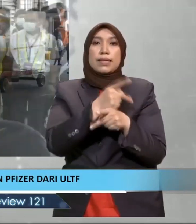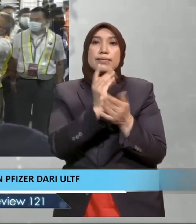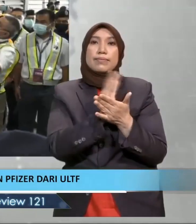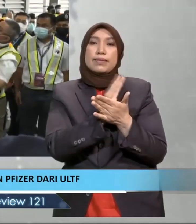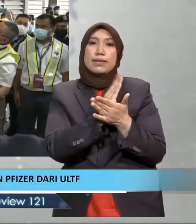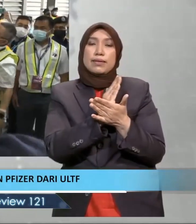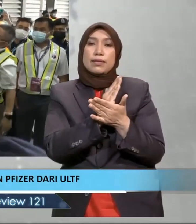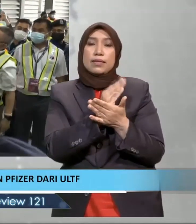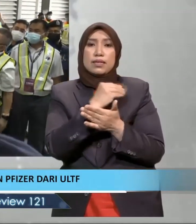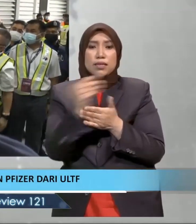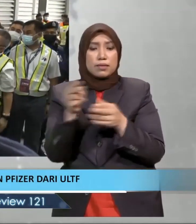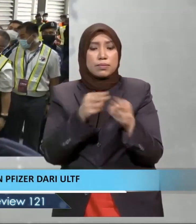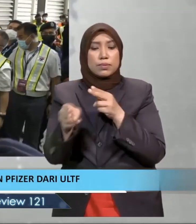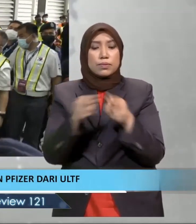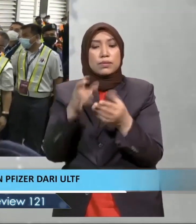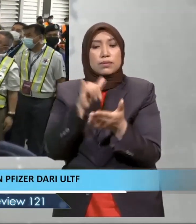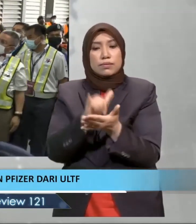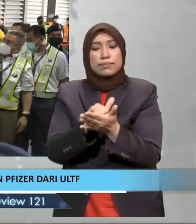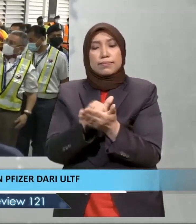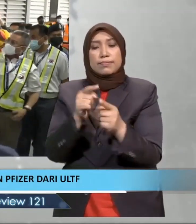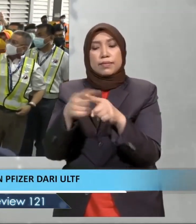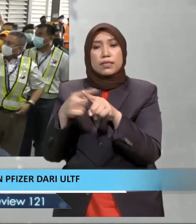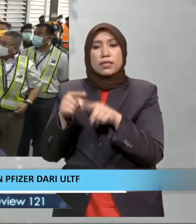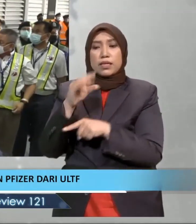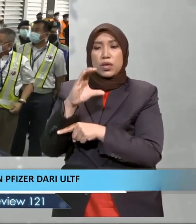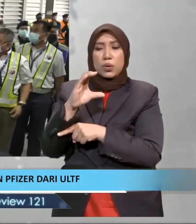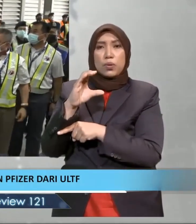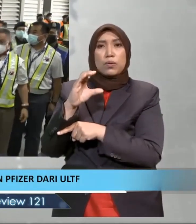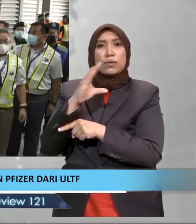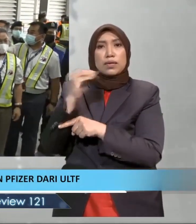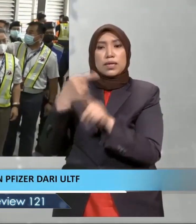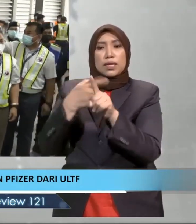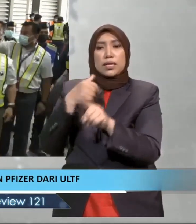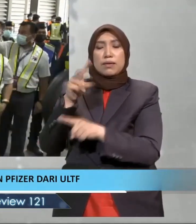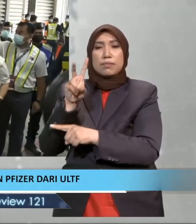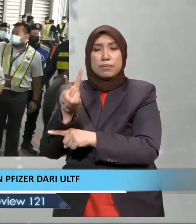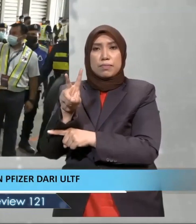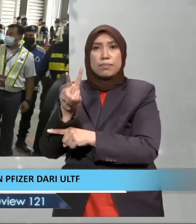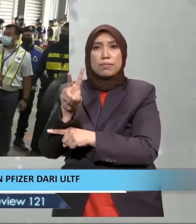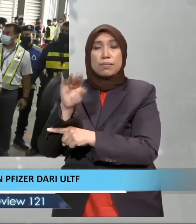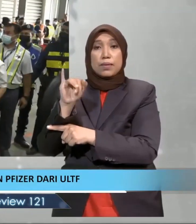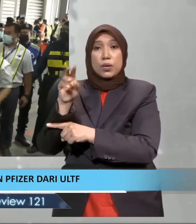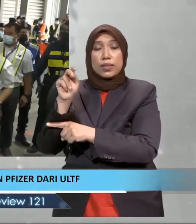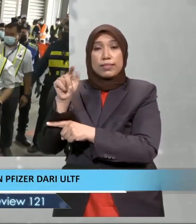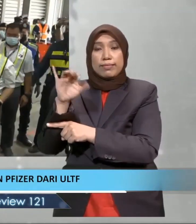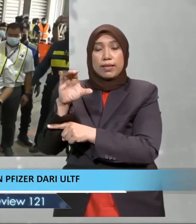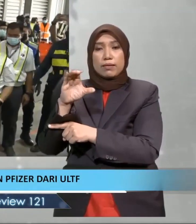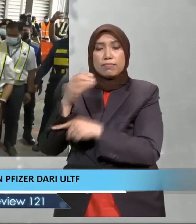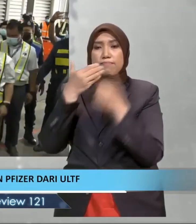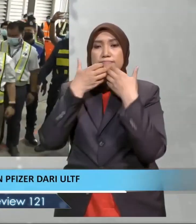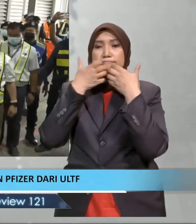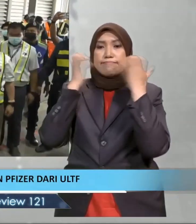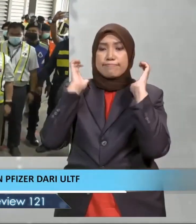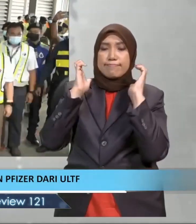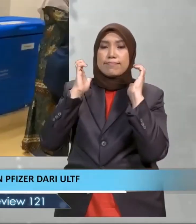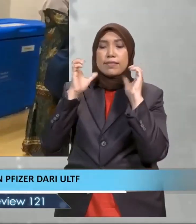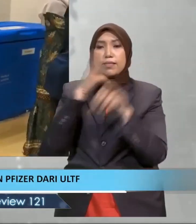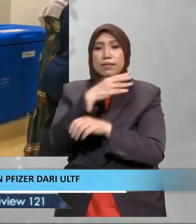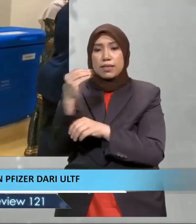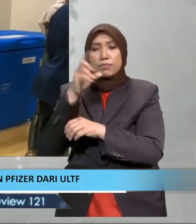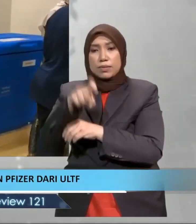sementara. Pengendalian vaksin jenis Comirnaty daripada Pfizer-BioNTech memerlukan kecekapan dan fasiliti